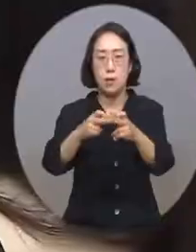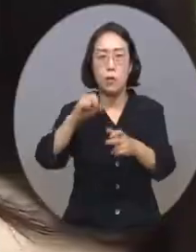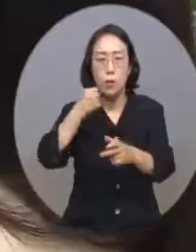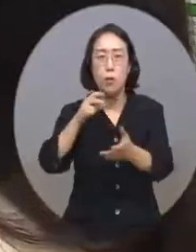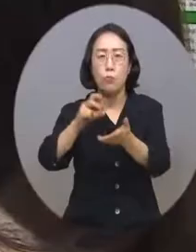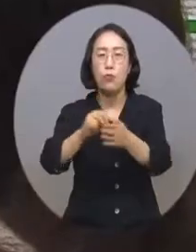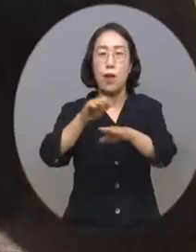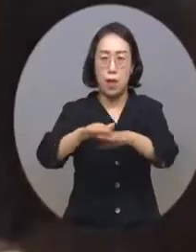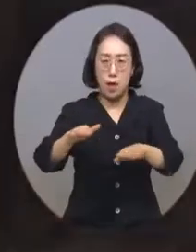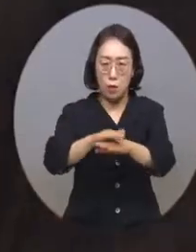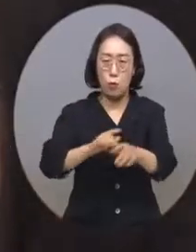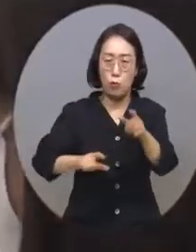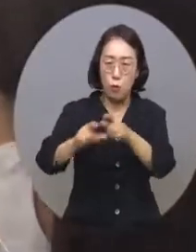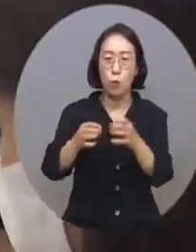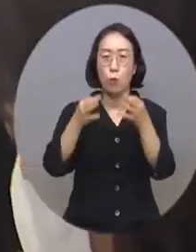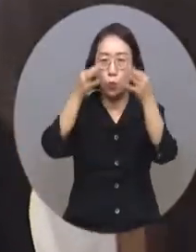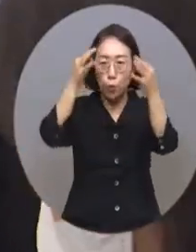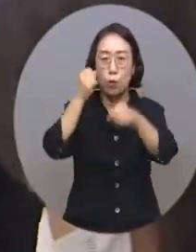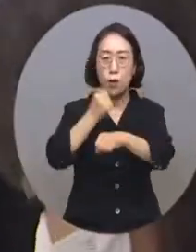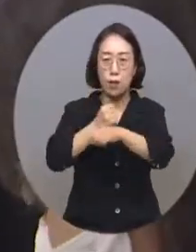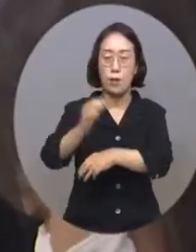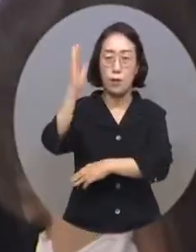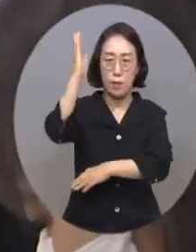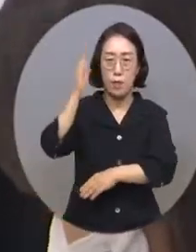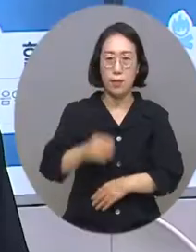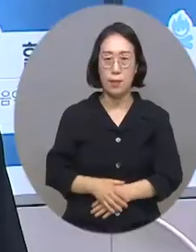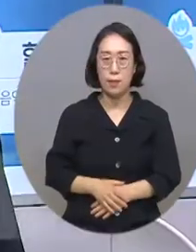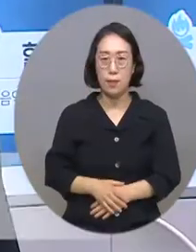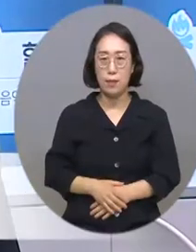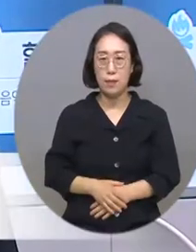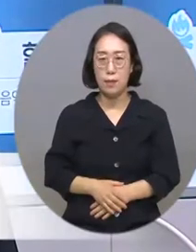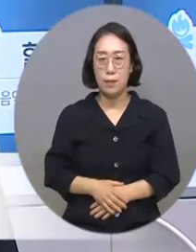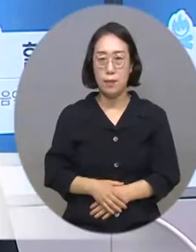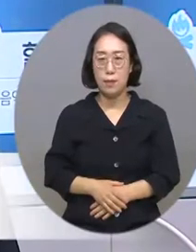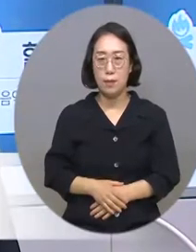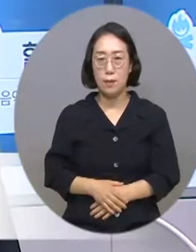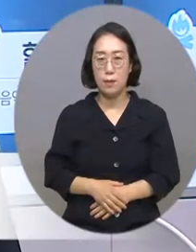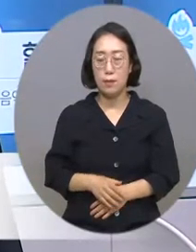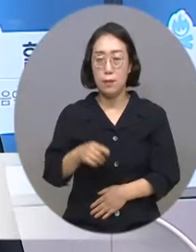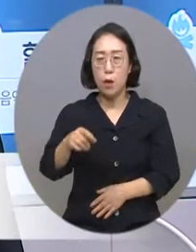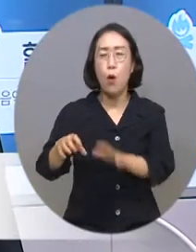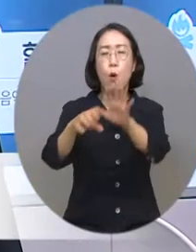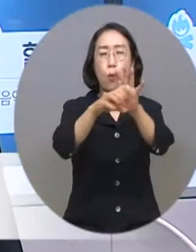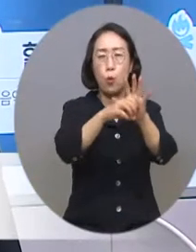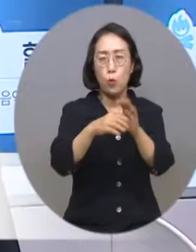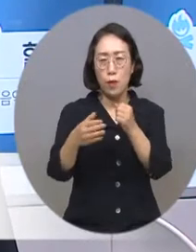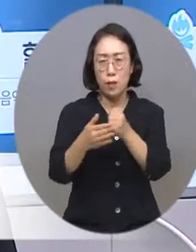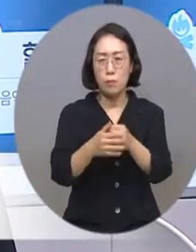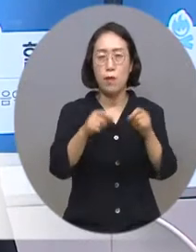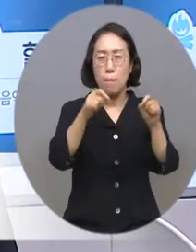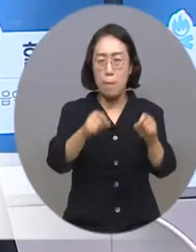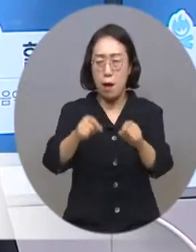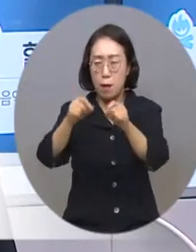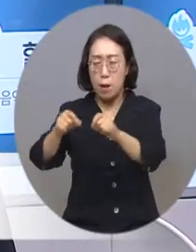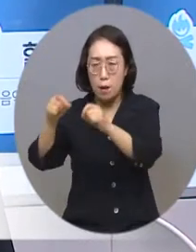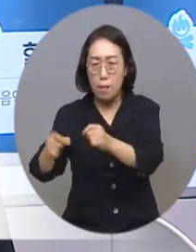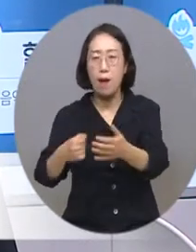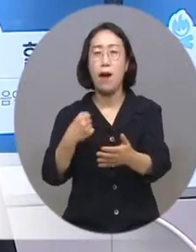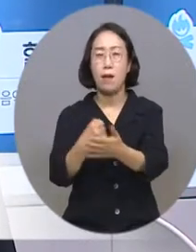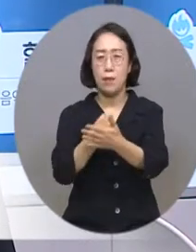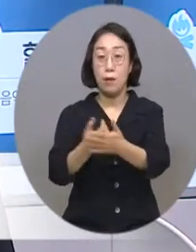데 앞장서겠다는 뜻을 전했습니다. 코로나 상황으로 인해서 자꾸만 늦춰지게 돼서